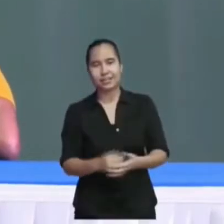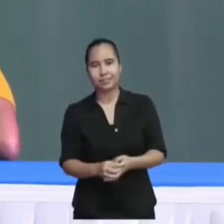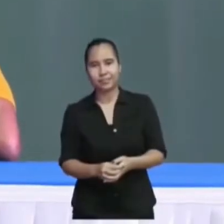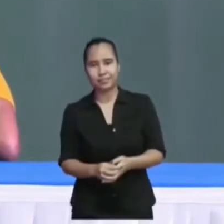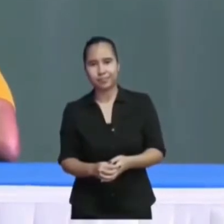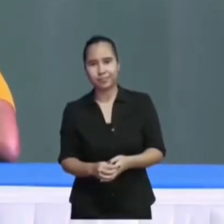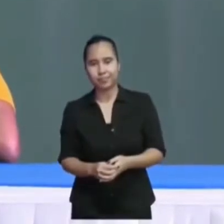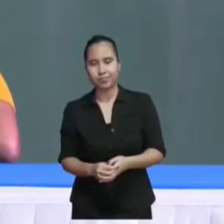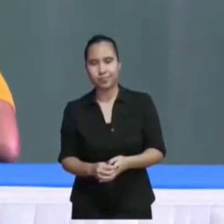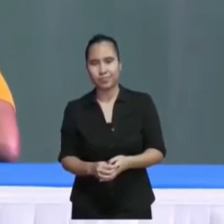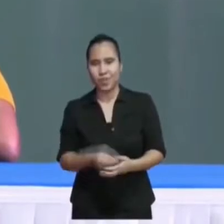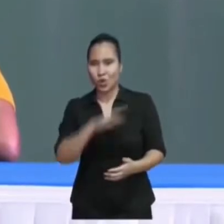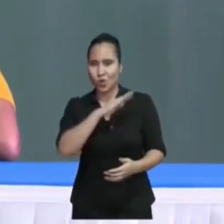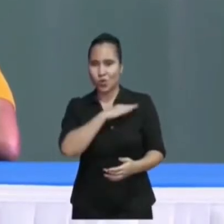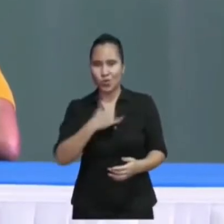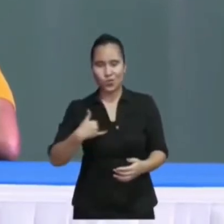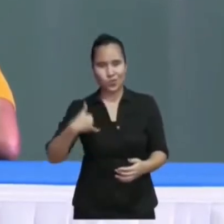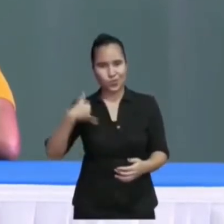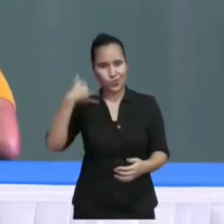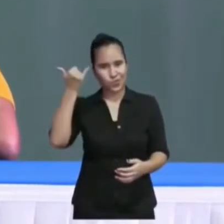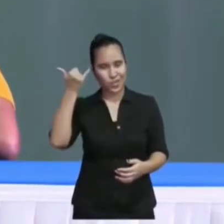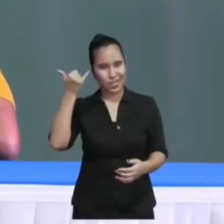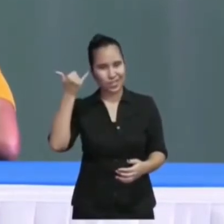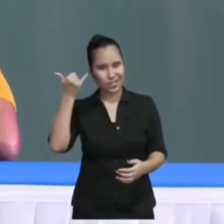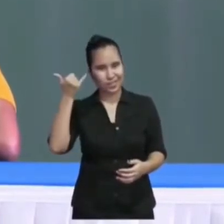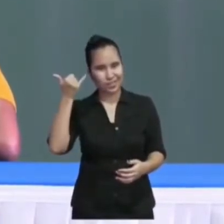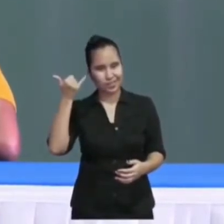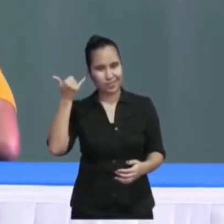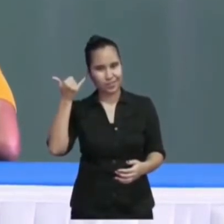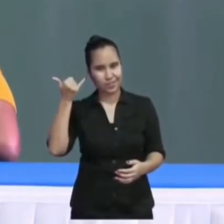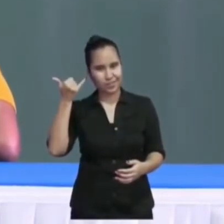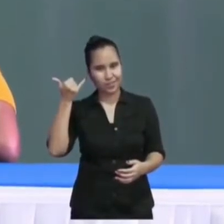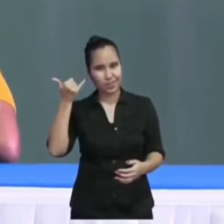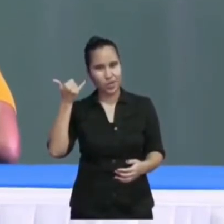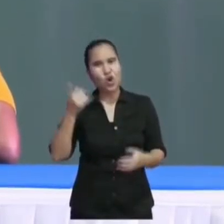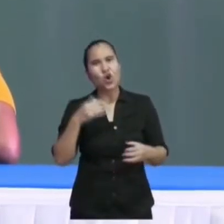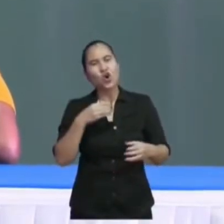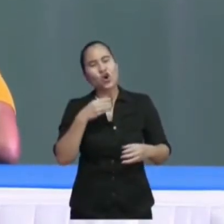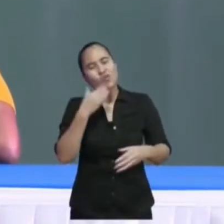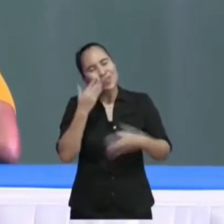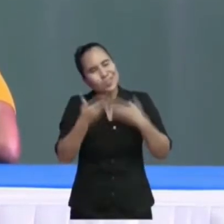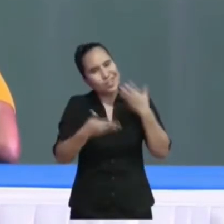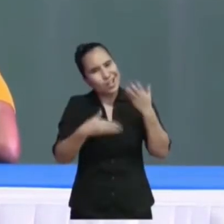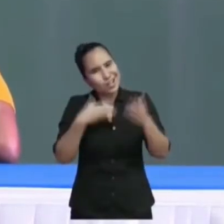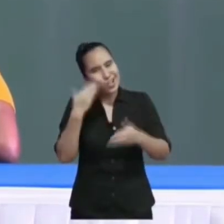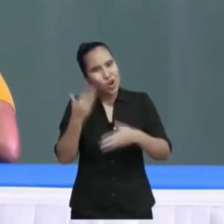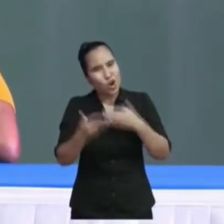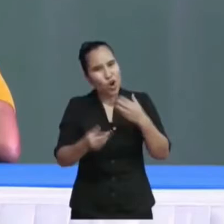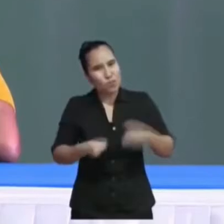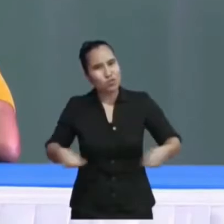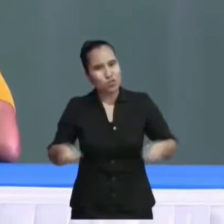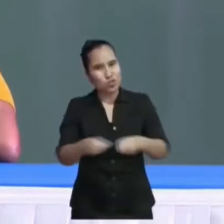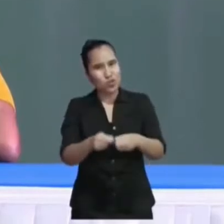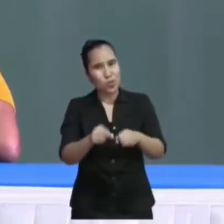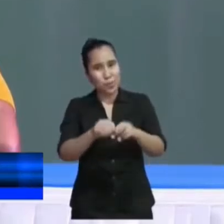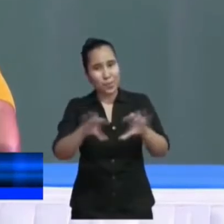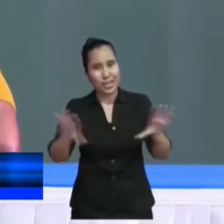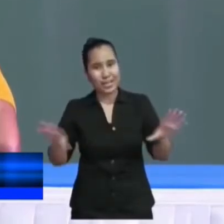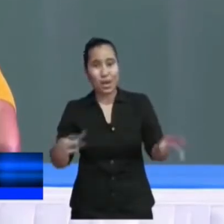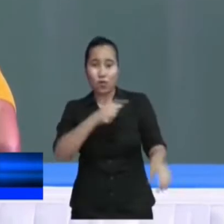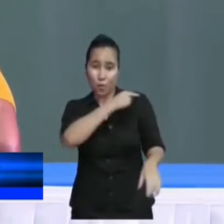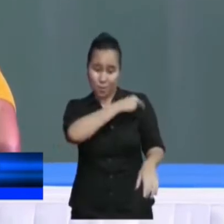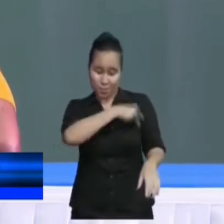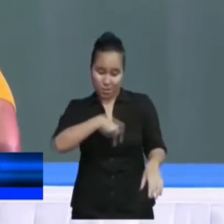ook een heleboel zaken aangegeven op social media met betrekking tot het presidentieel